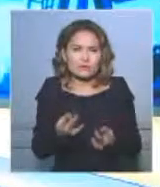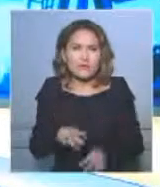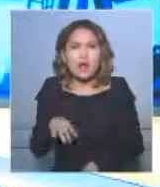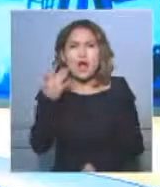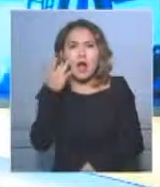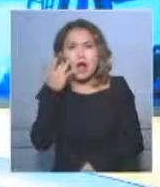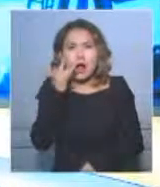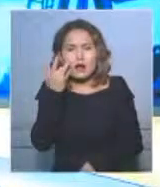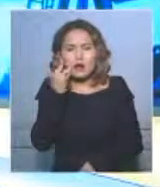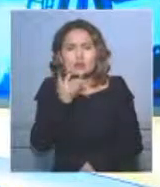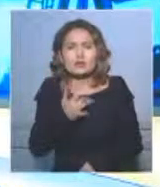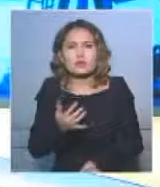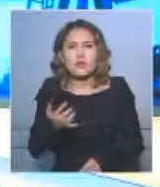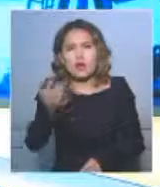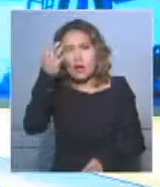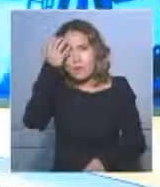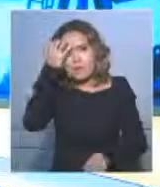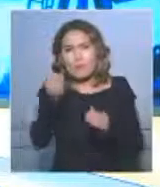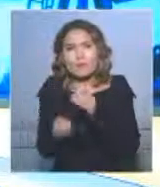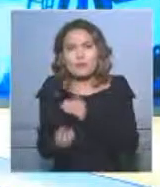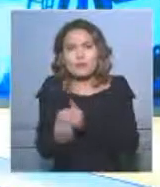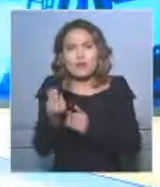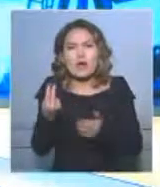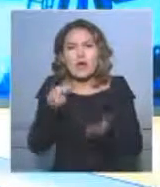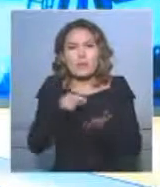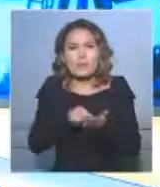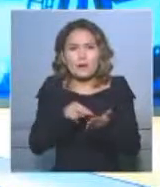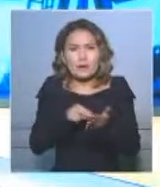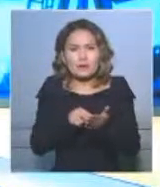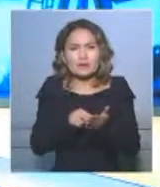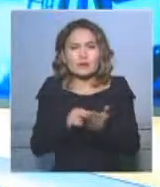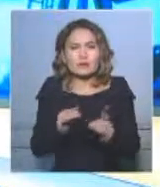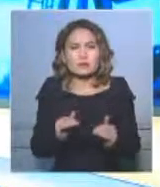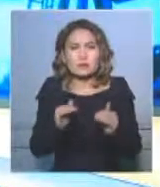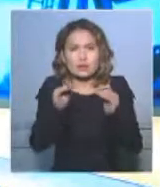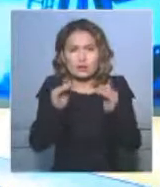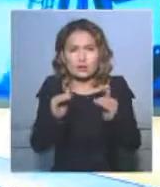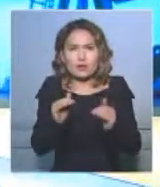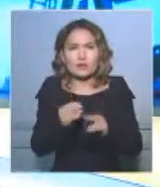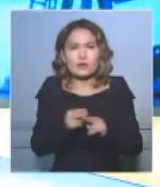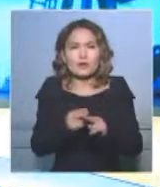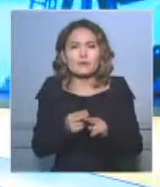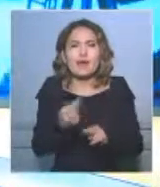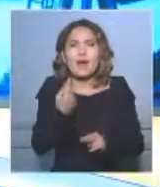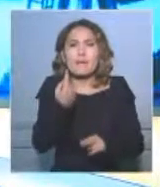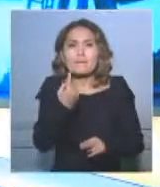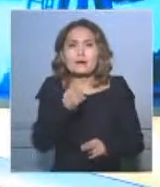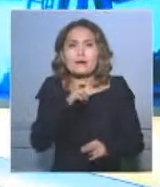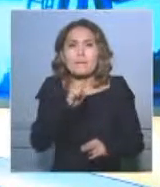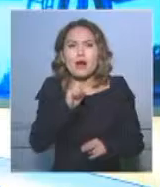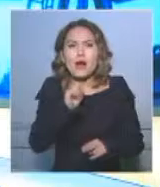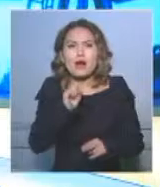Ақштағы мұнай қорының артқанына қарамастан қара алтын құны біршама қымбаттады. Бүгін Brent маркалы мұнай бағасы